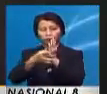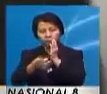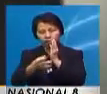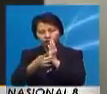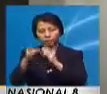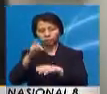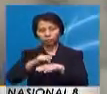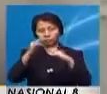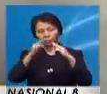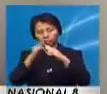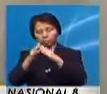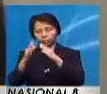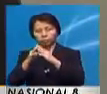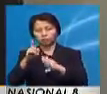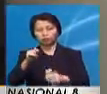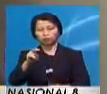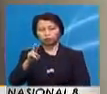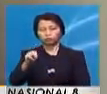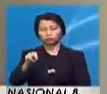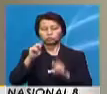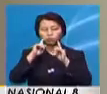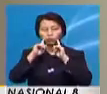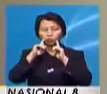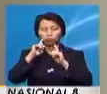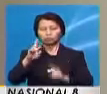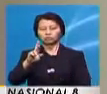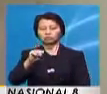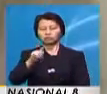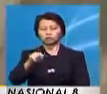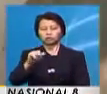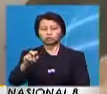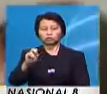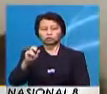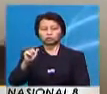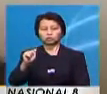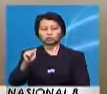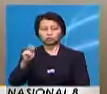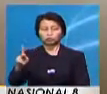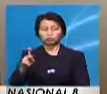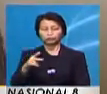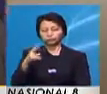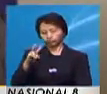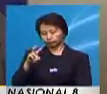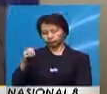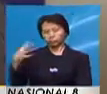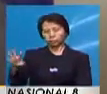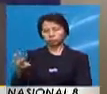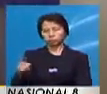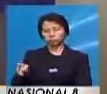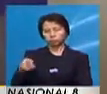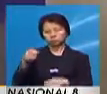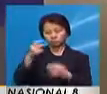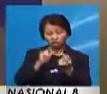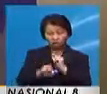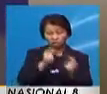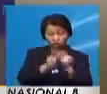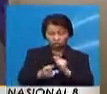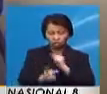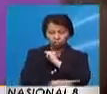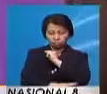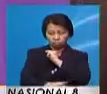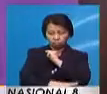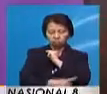Tun Razak pada 22 November 2014. Pasangan itu menuntut ganti rugi am, ganti rugi teruk dan ganti rugi